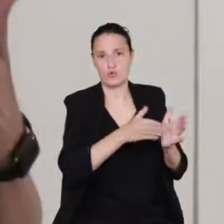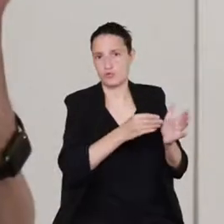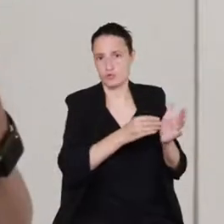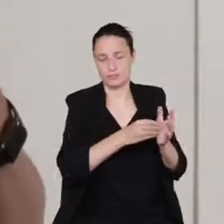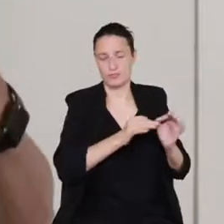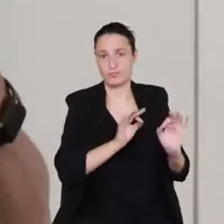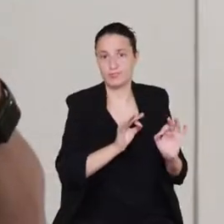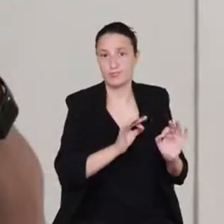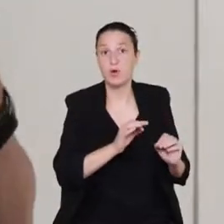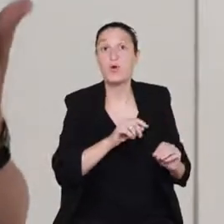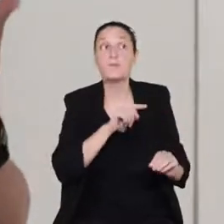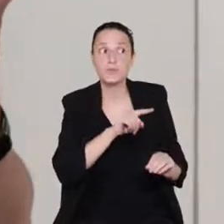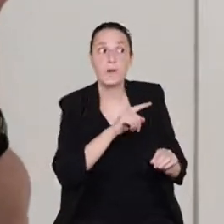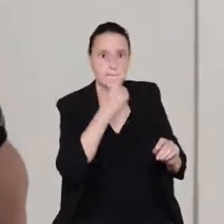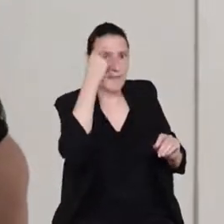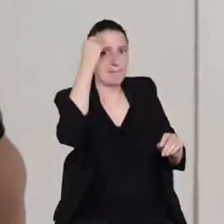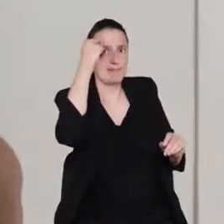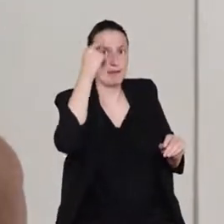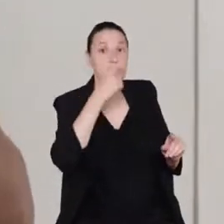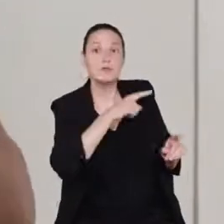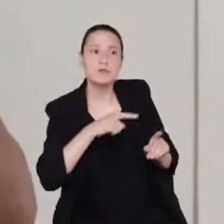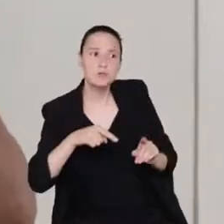No więc oni poszukują